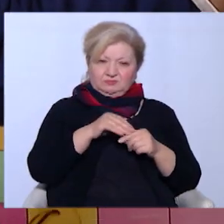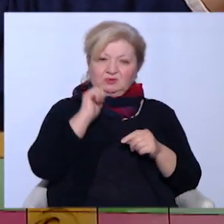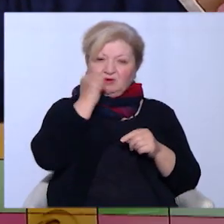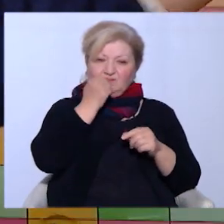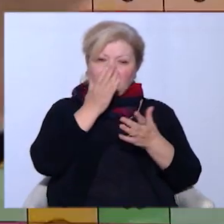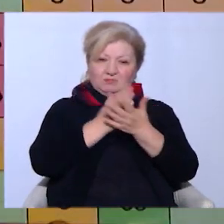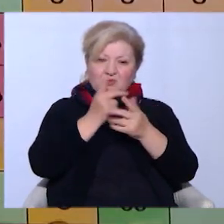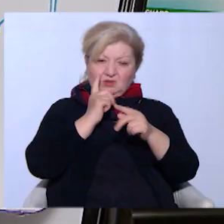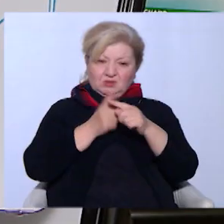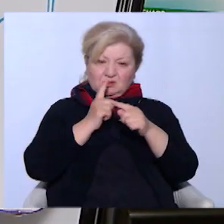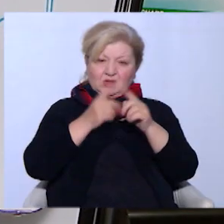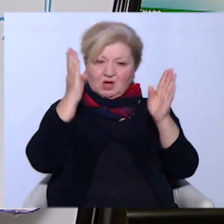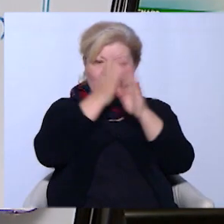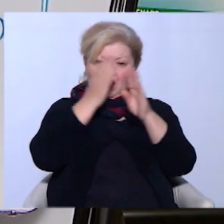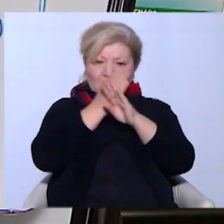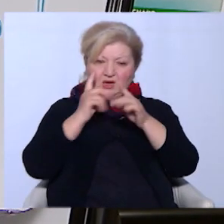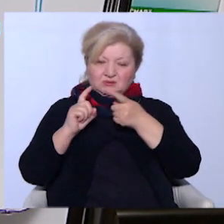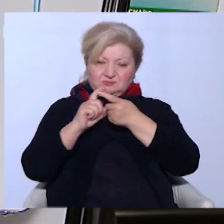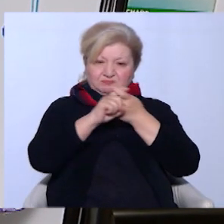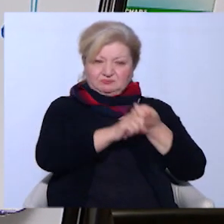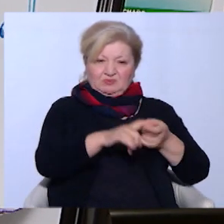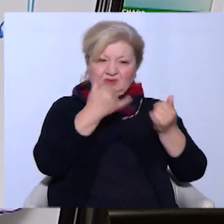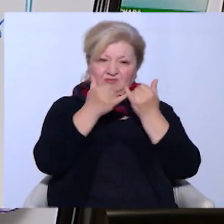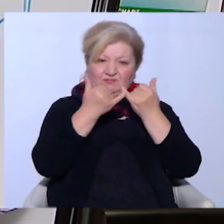იჟანგება ნივთიერება, ხო?